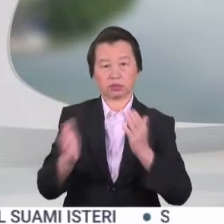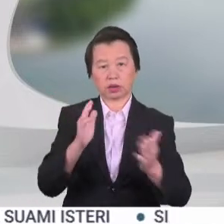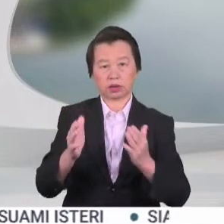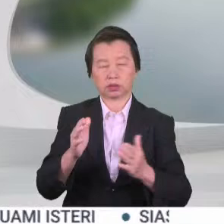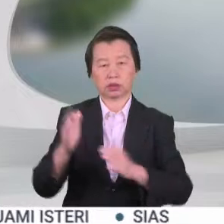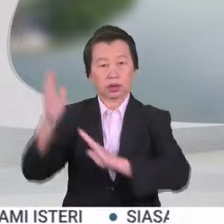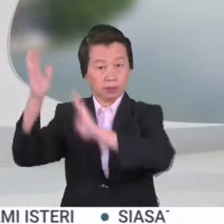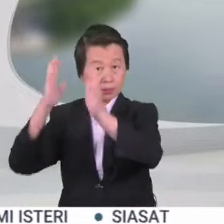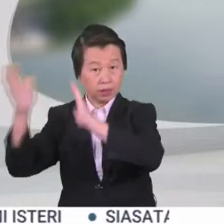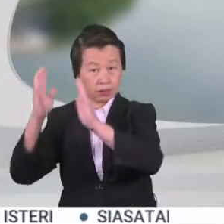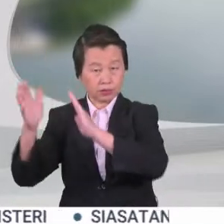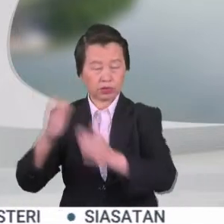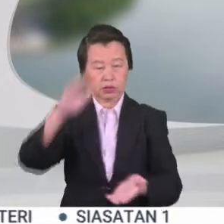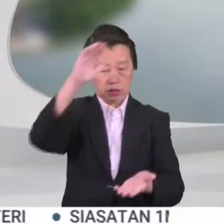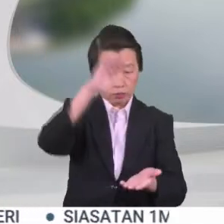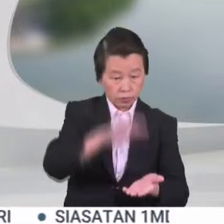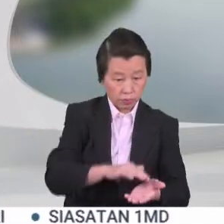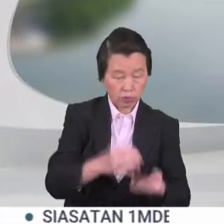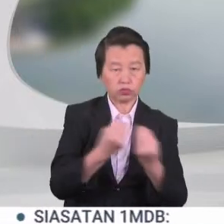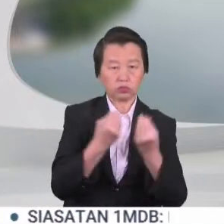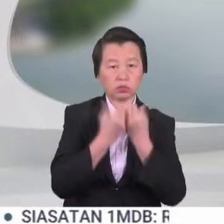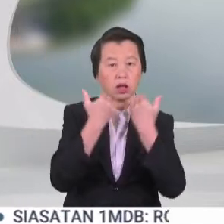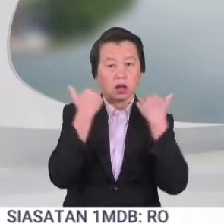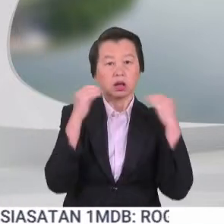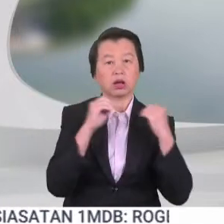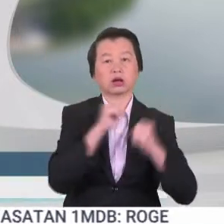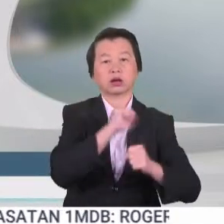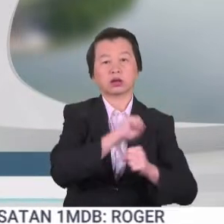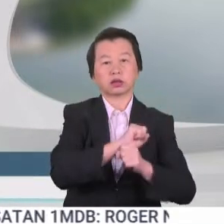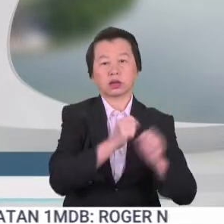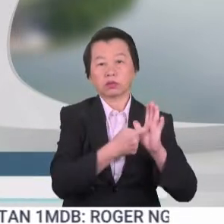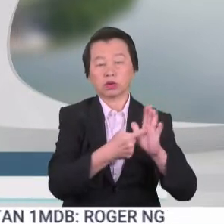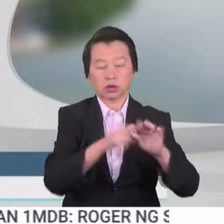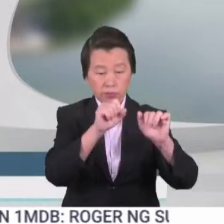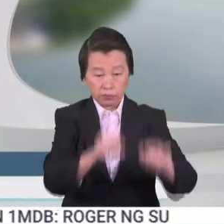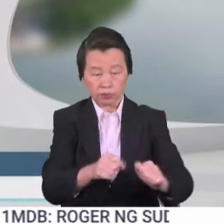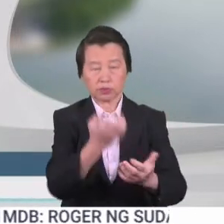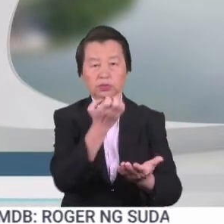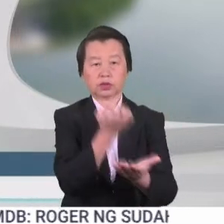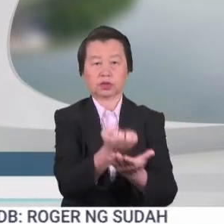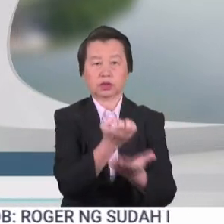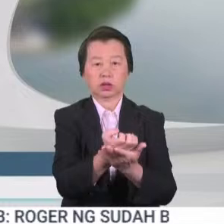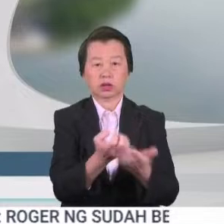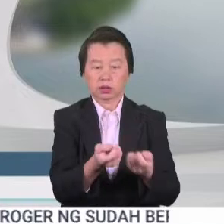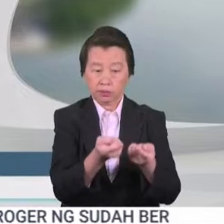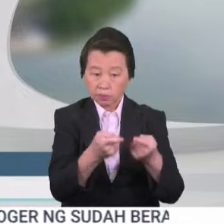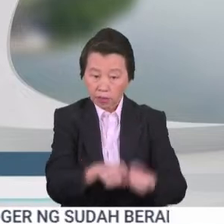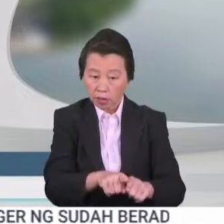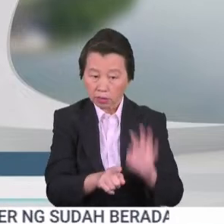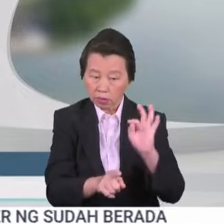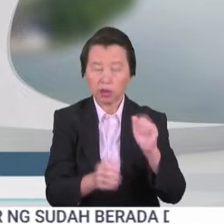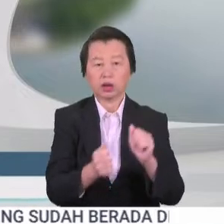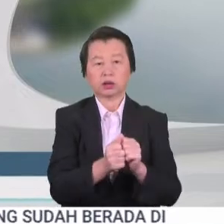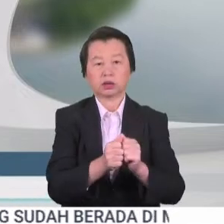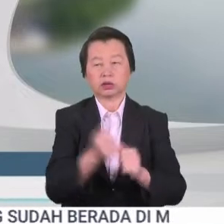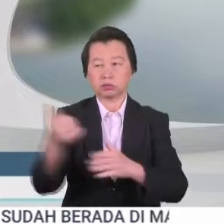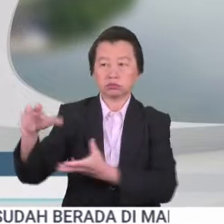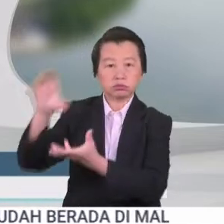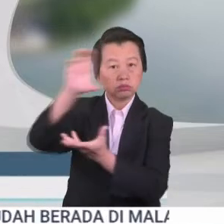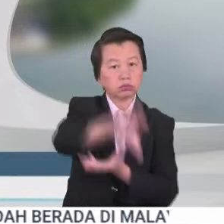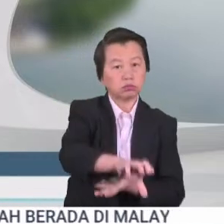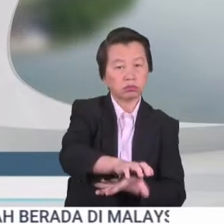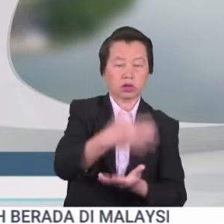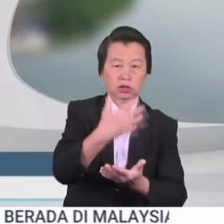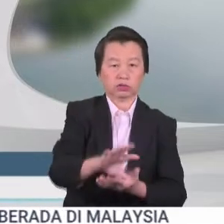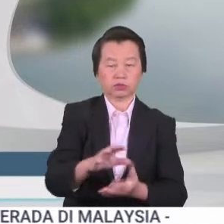peringkat nasional penurunan kadar pengangguran itu menunjukkan pemulihan ekonomi berlaku selain kemasukan pelaburan